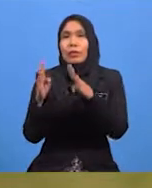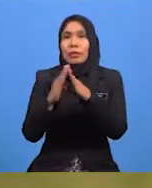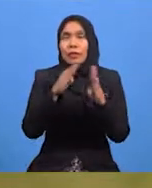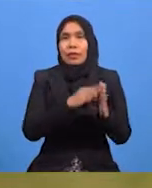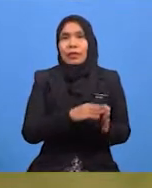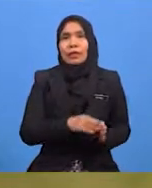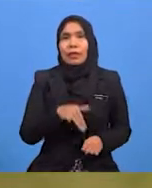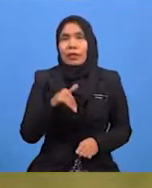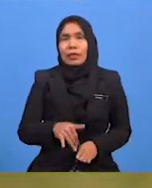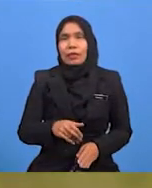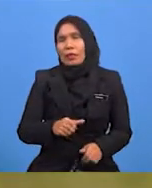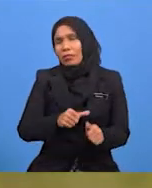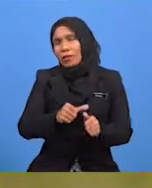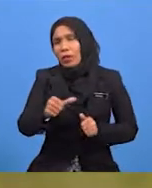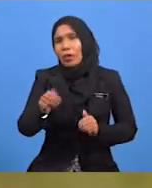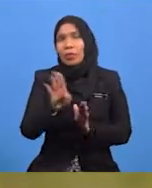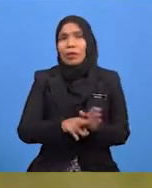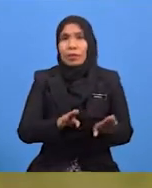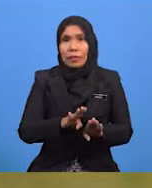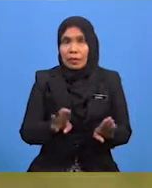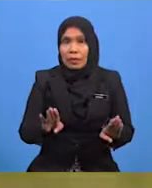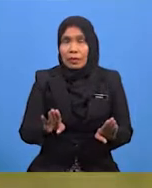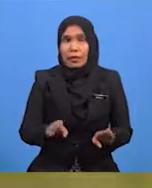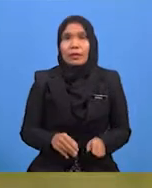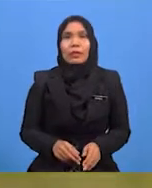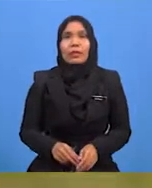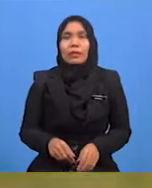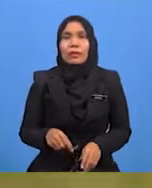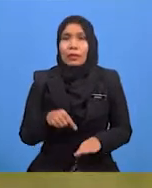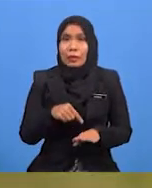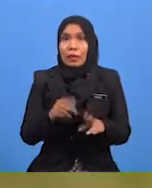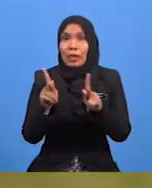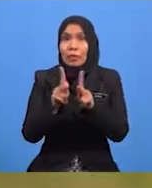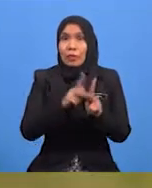berbeza daripada kehidupannya di kampung sebelum ini.